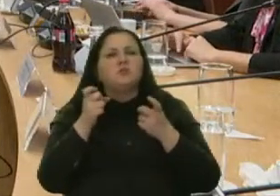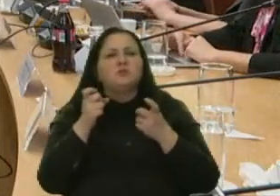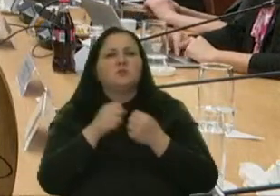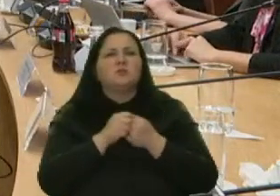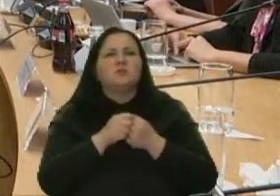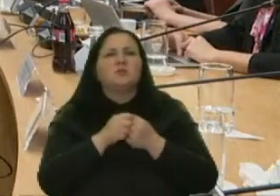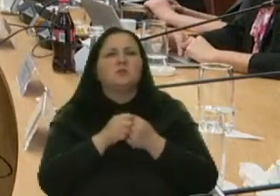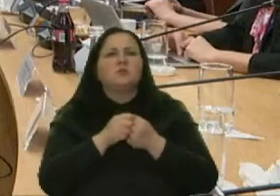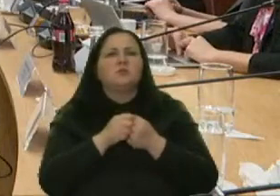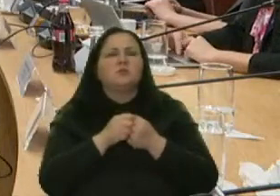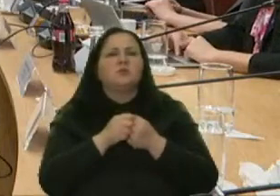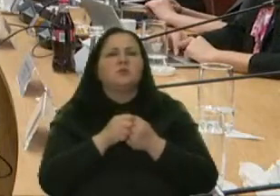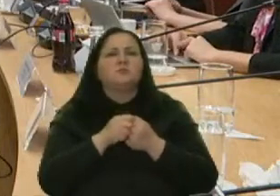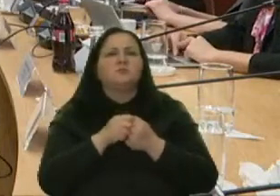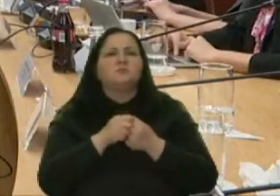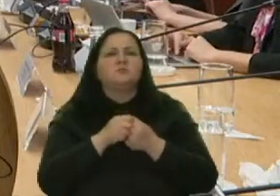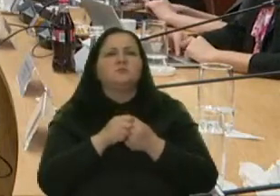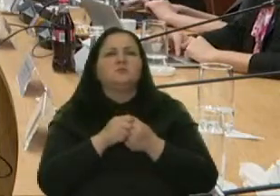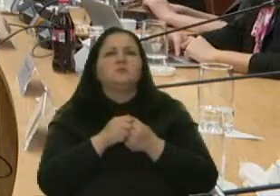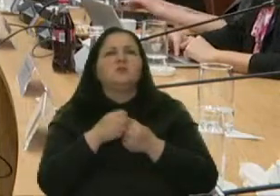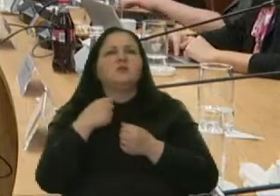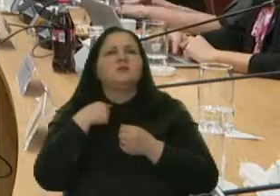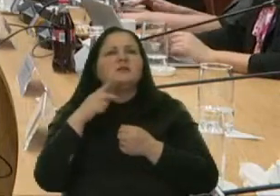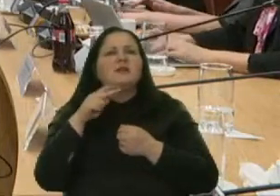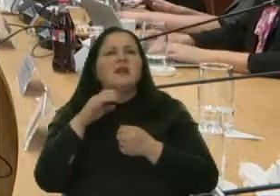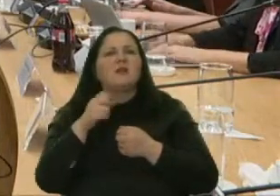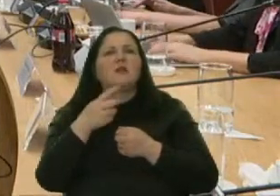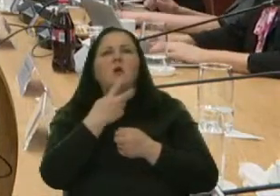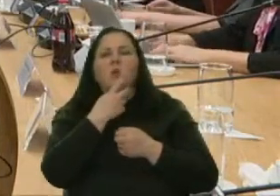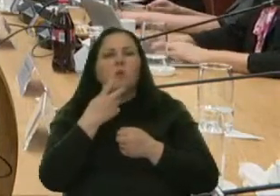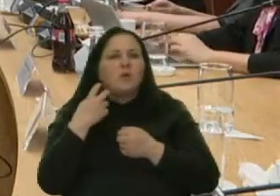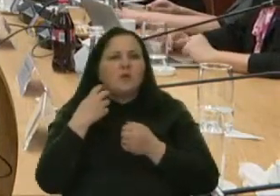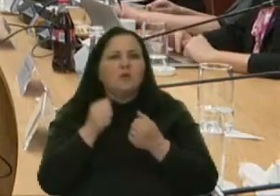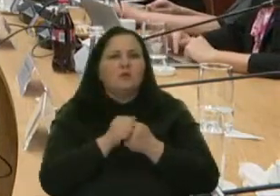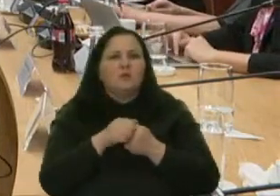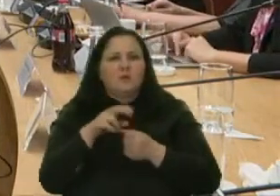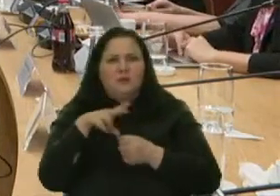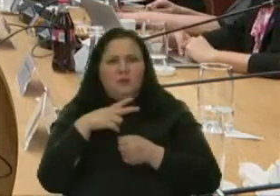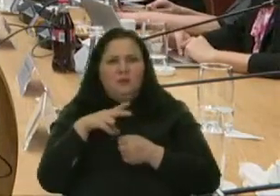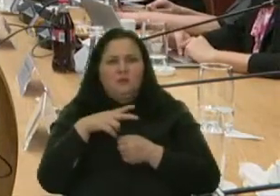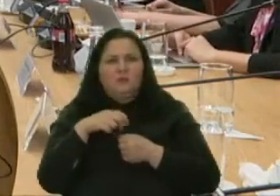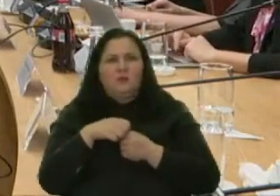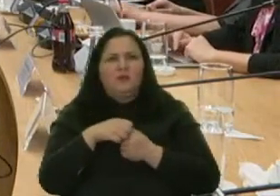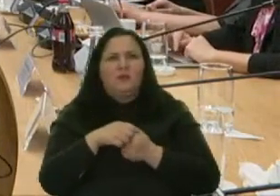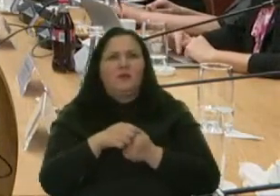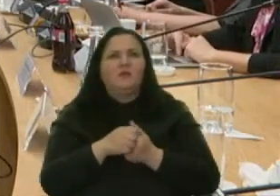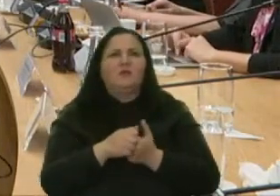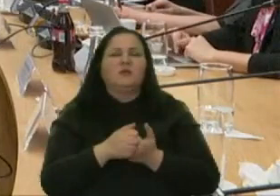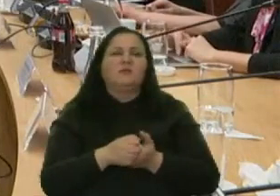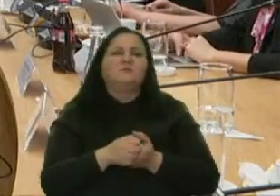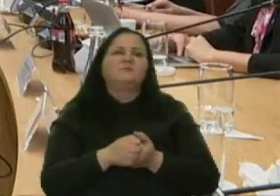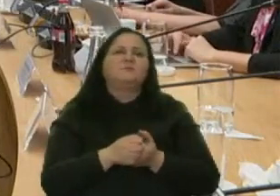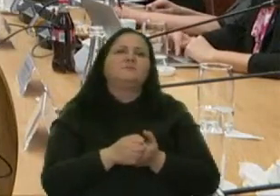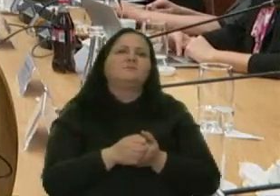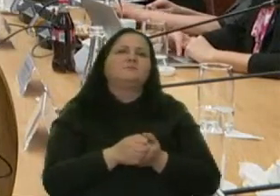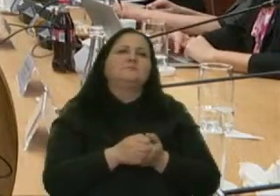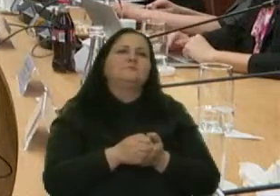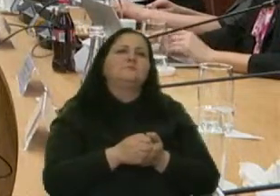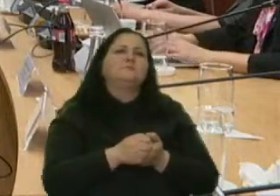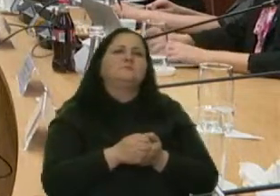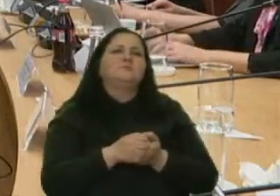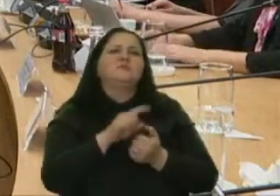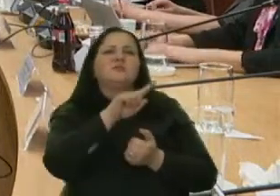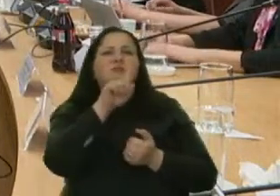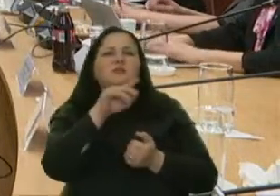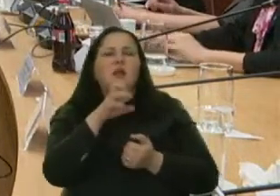de ă Gherla Huedin urmează Park and Raidul care acoperă această zonă dar pe cealaltă zonă de